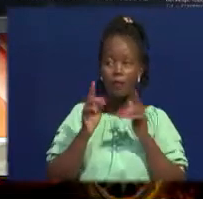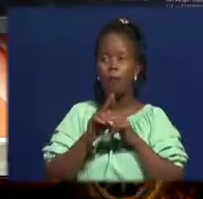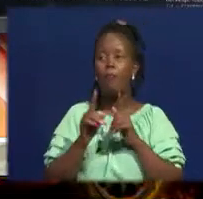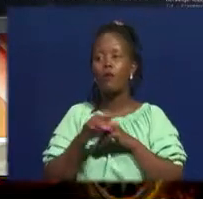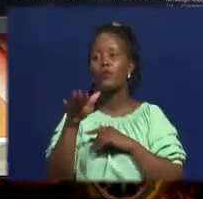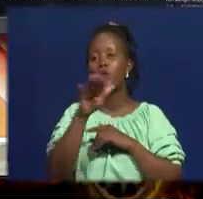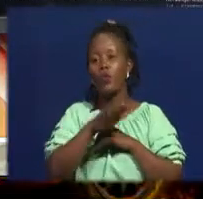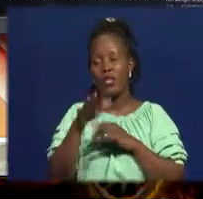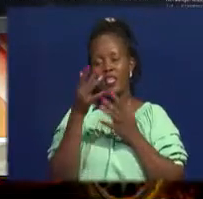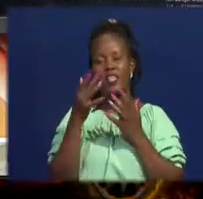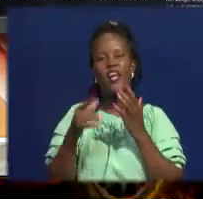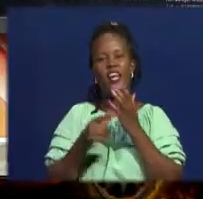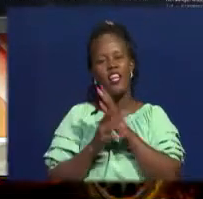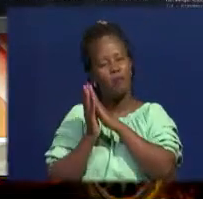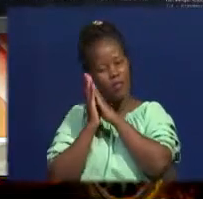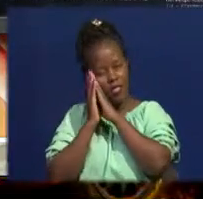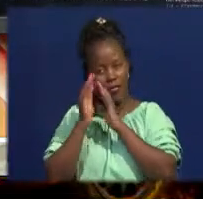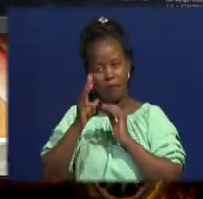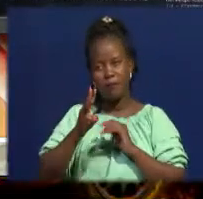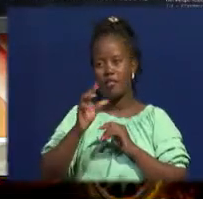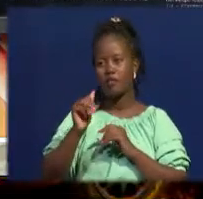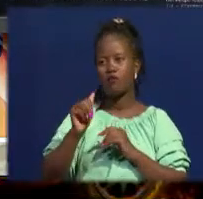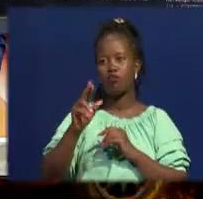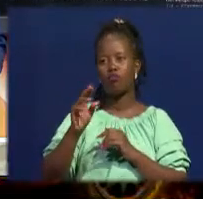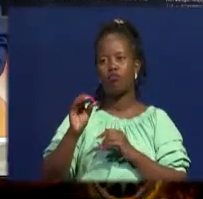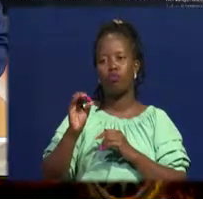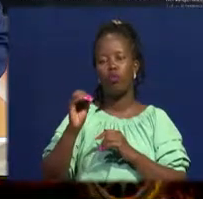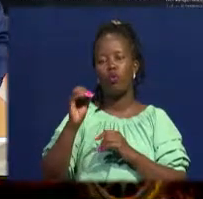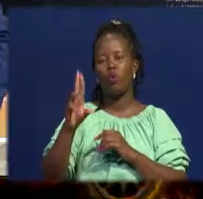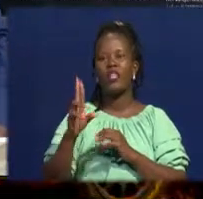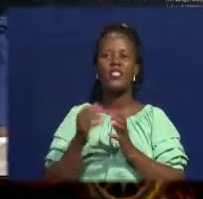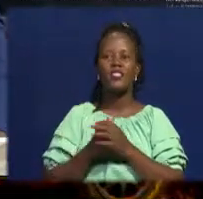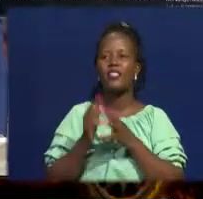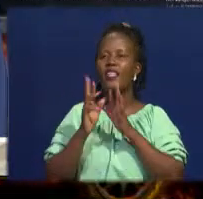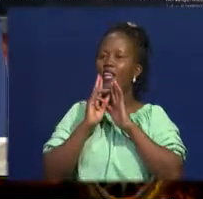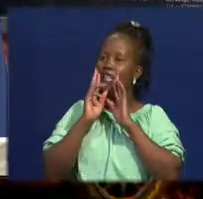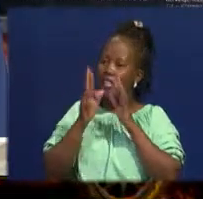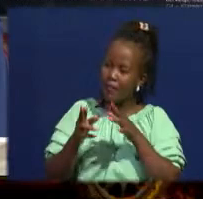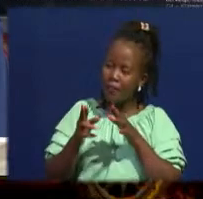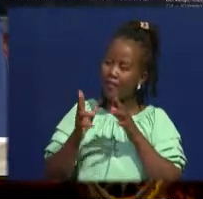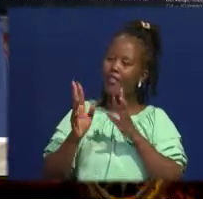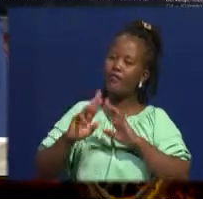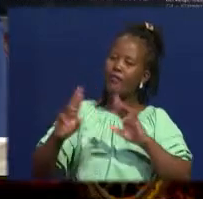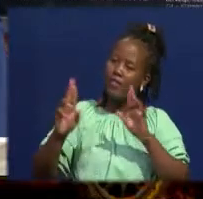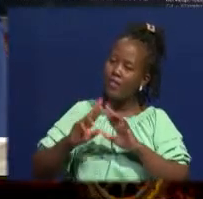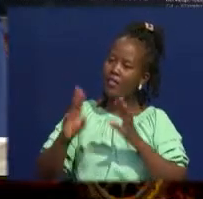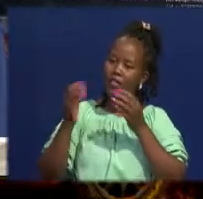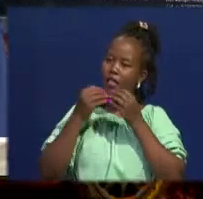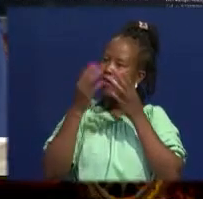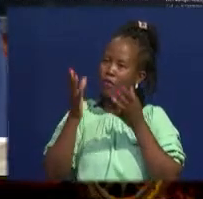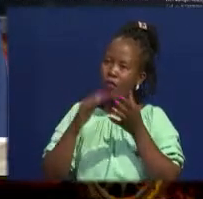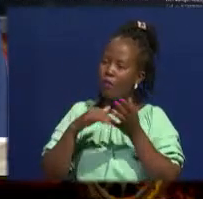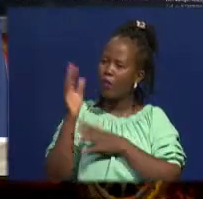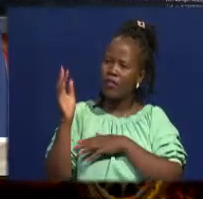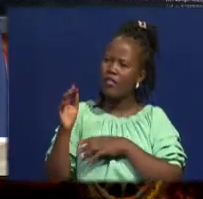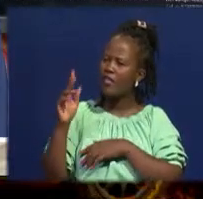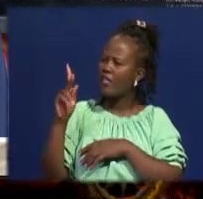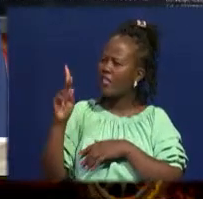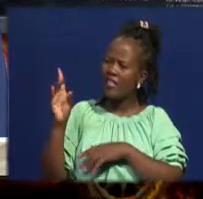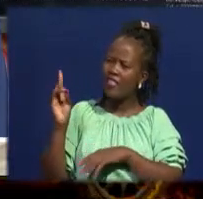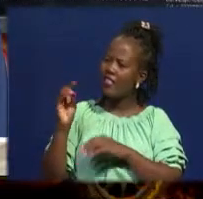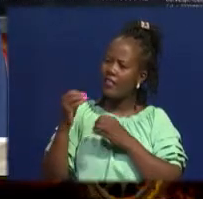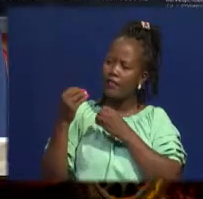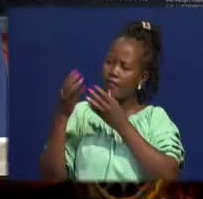kama Sleeping Warrior, na arifiwa mwanahabari wetu Karanja David yuko standby kutufahamisha. Karanja David, usukani ni